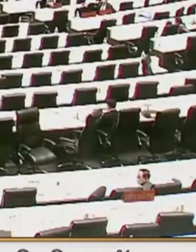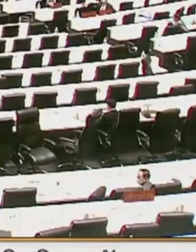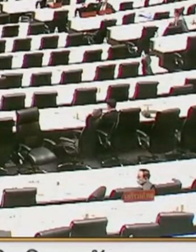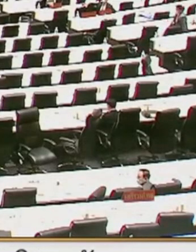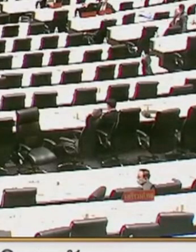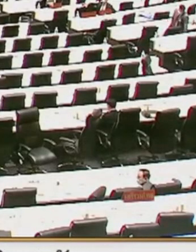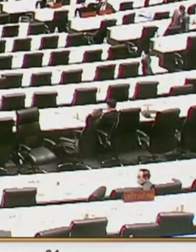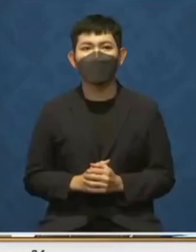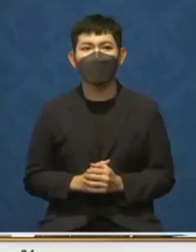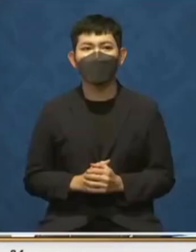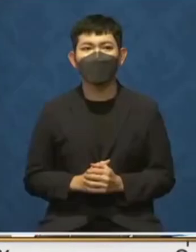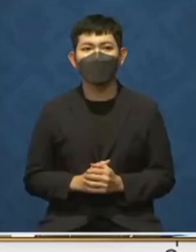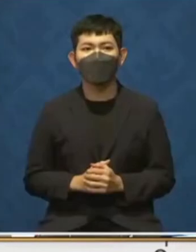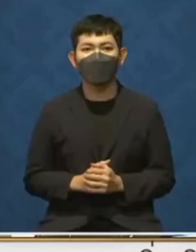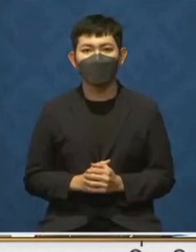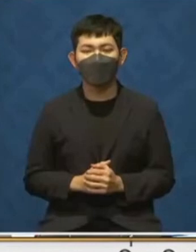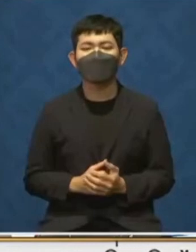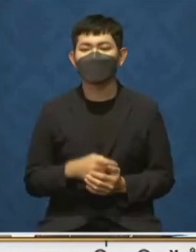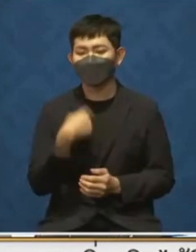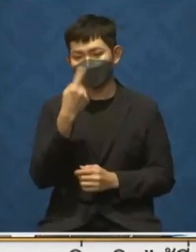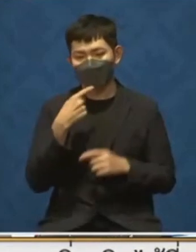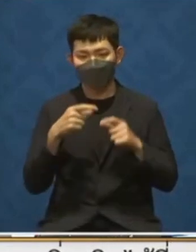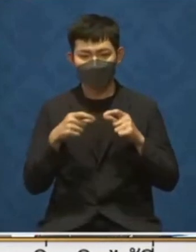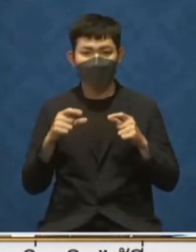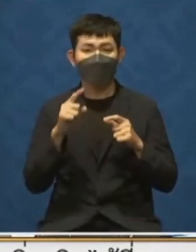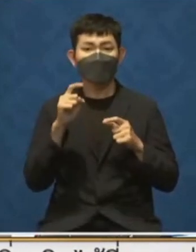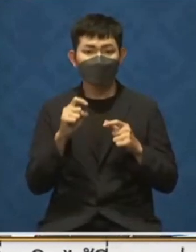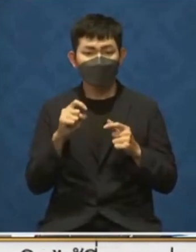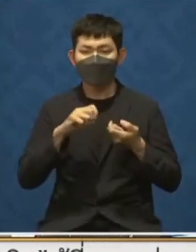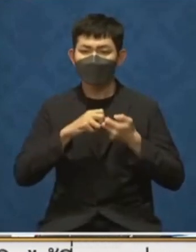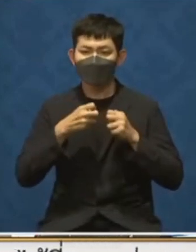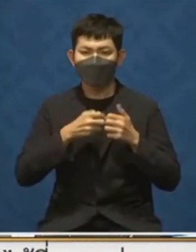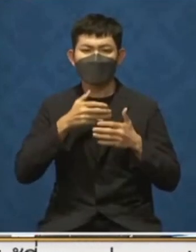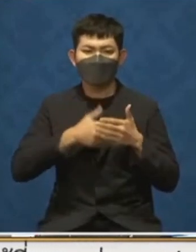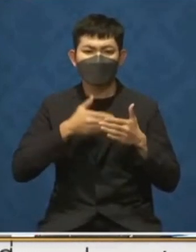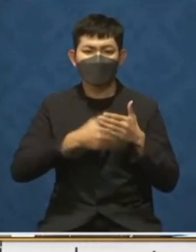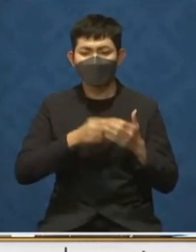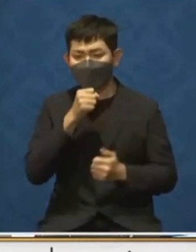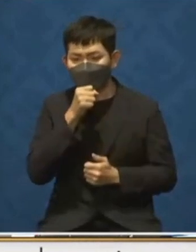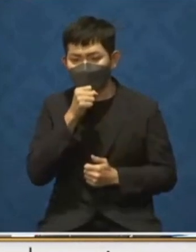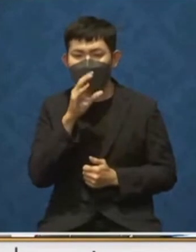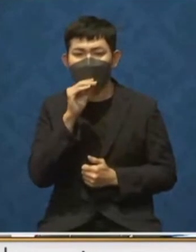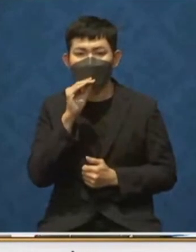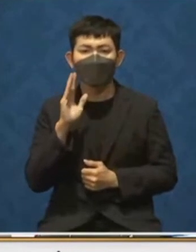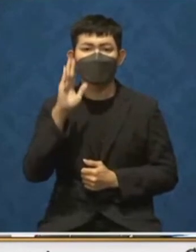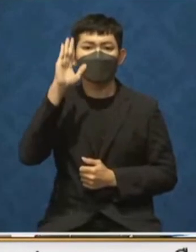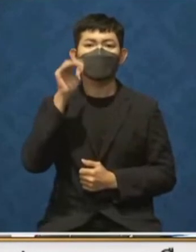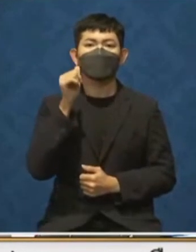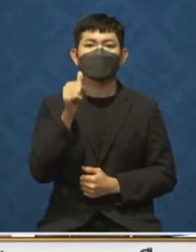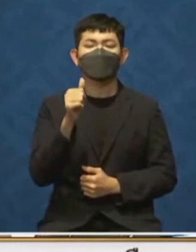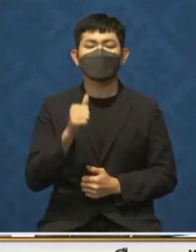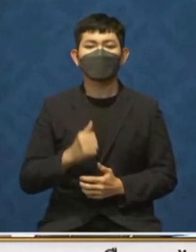ใครที่ท่านผู้ใดที่บัตรมีปัญหาก็ใช้ไมโครโฟนได้นะครับ